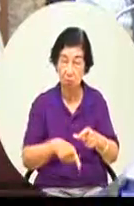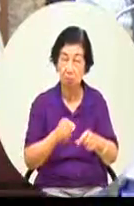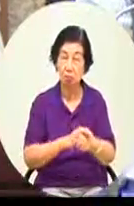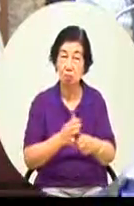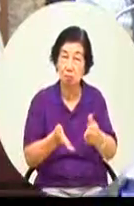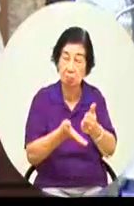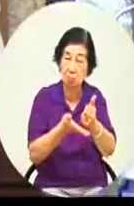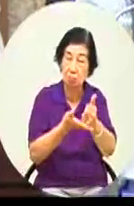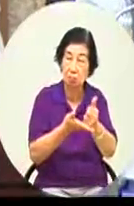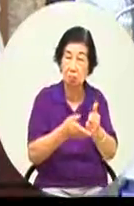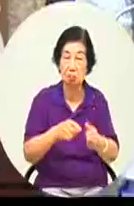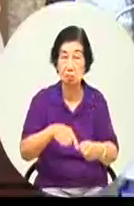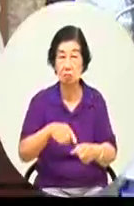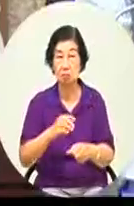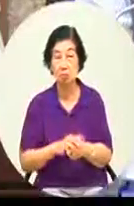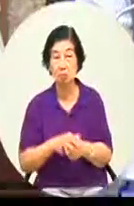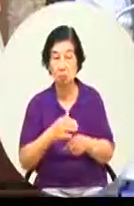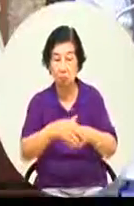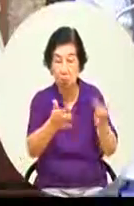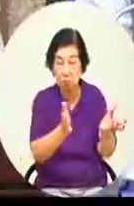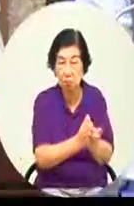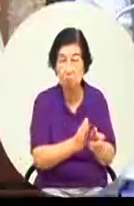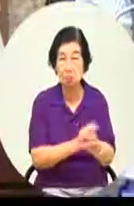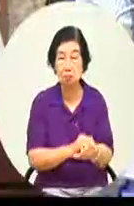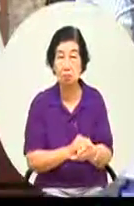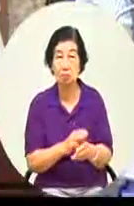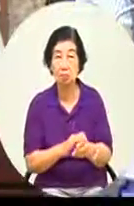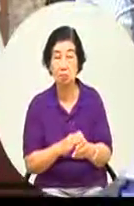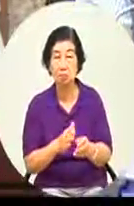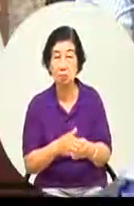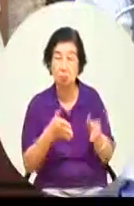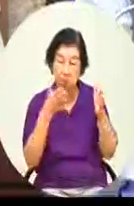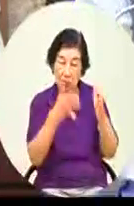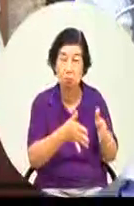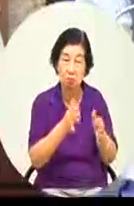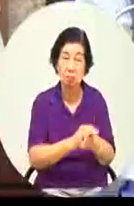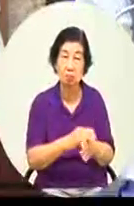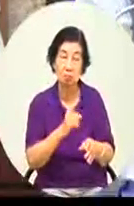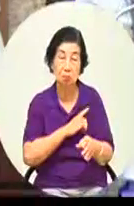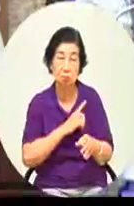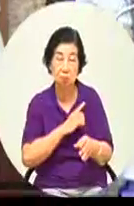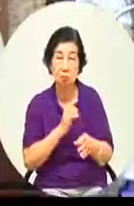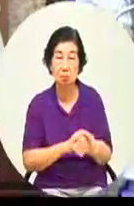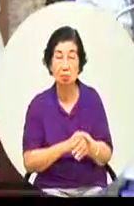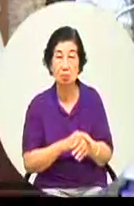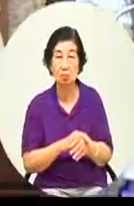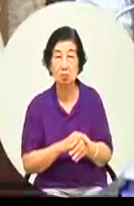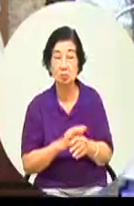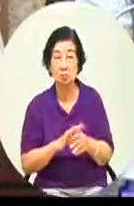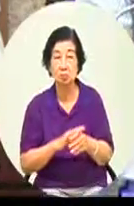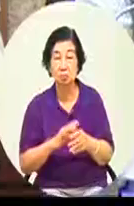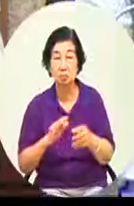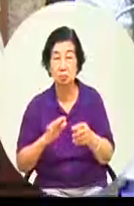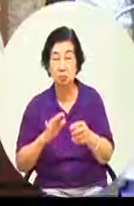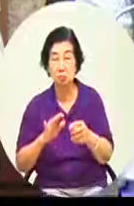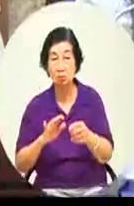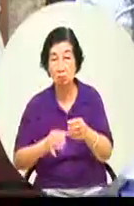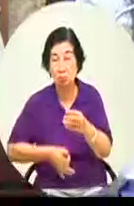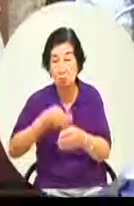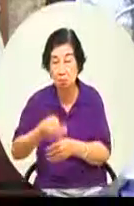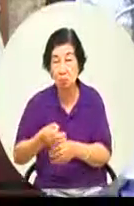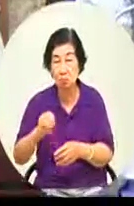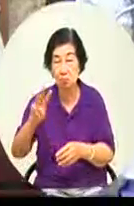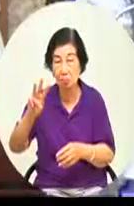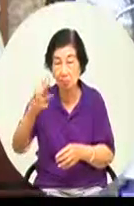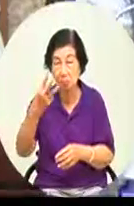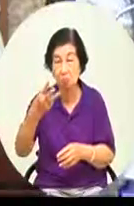那奖励投资部分吼，它是投资厂商，它是针对自偿率16%的部分，伊去付一下，伊付一下他的付300几亿。啊，村内部